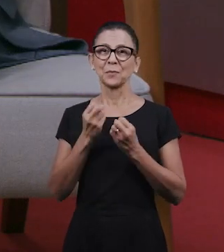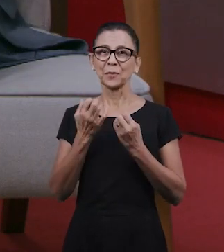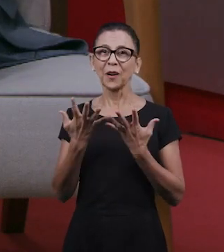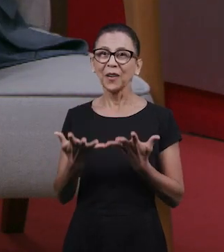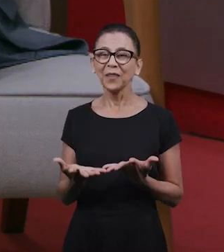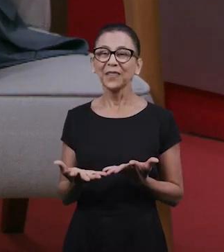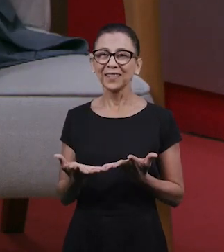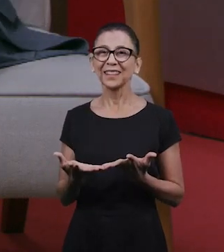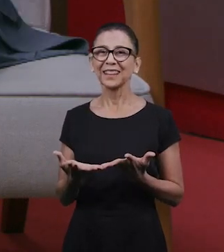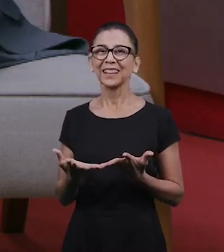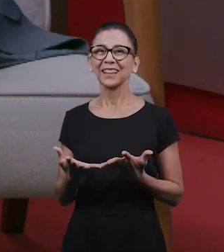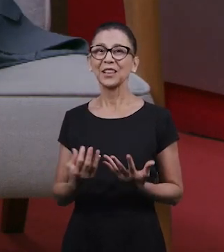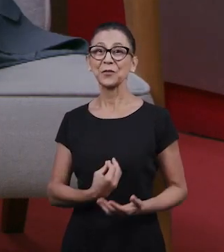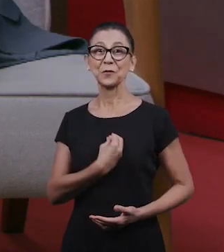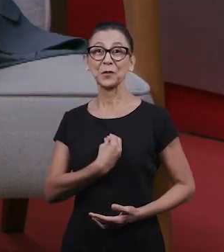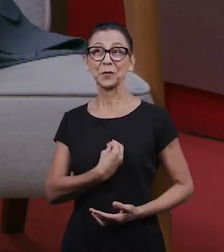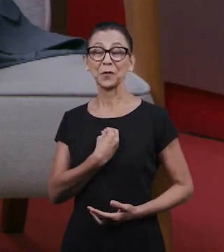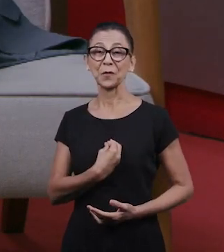avoir